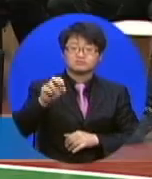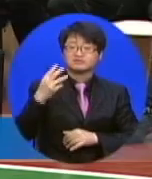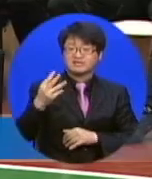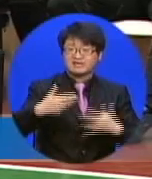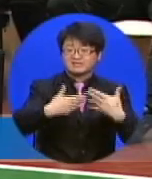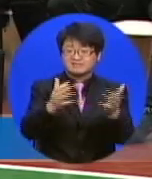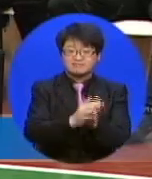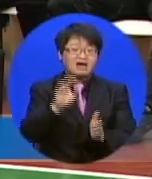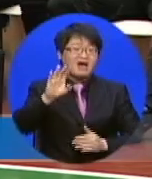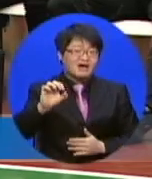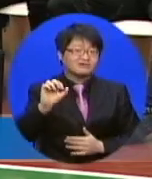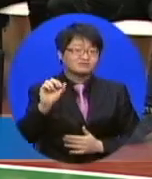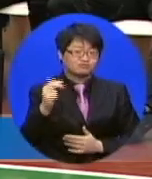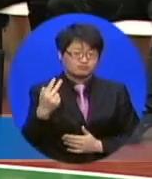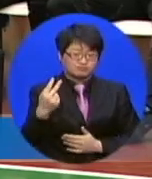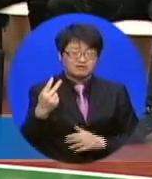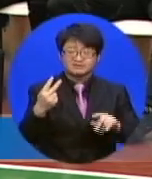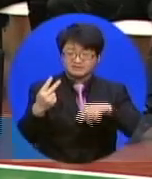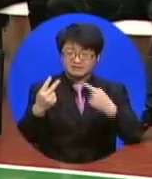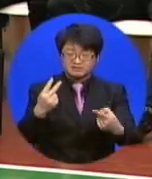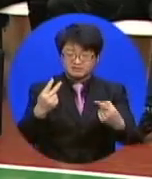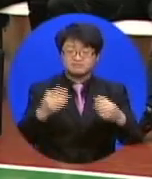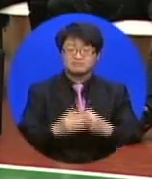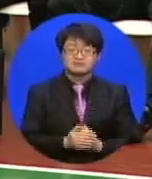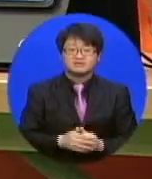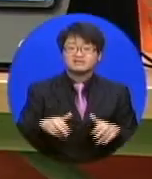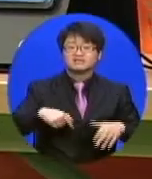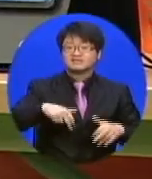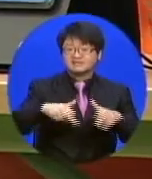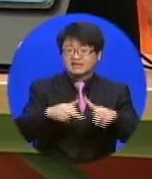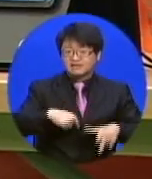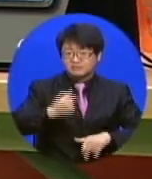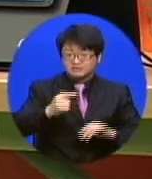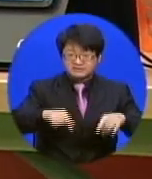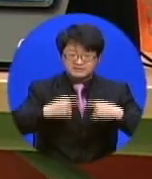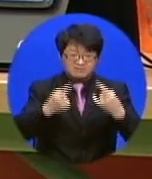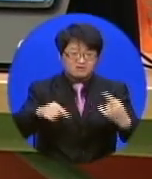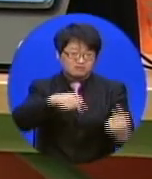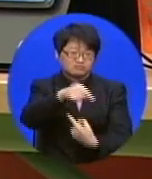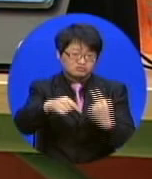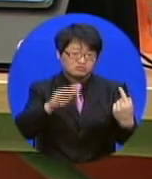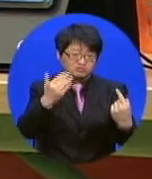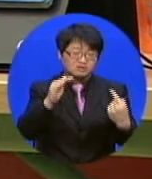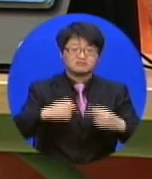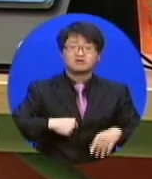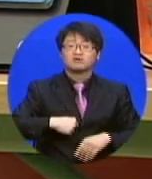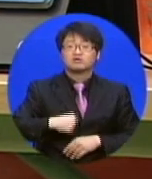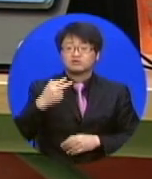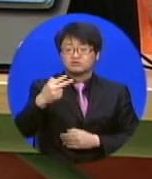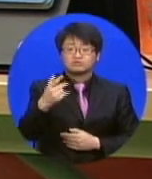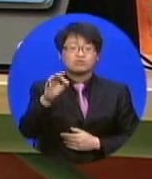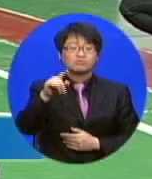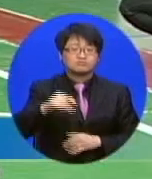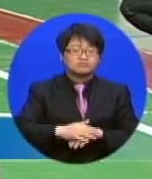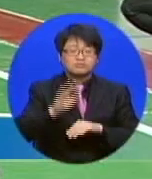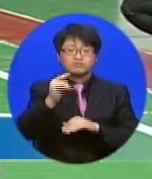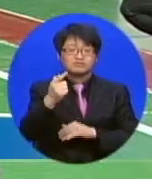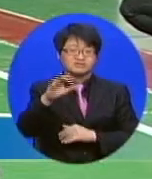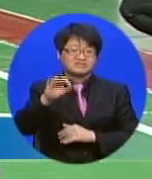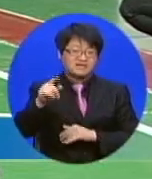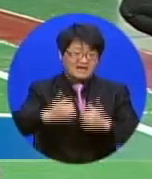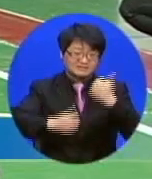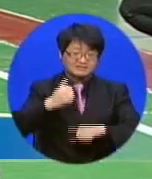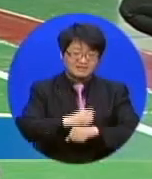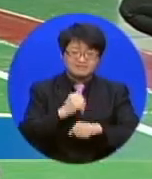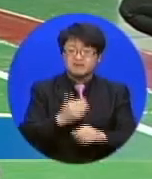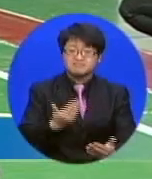팀 92명이 참여하게 됩니다. 장애인 당사자들의 참여와 운영으로 진행되는 동문 보치아 리그. 선수들의